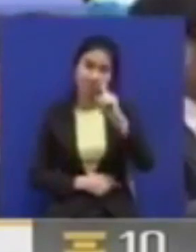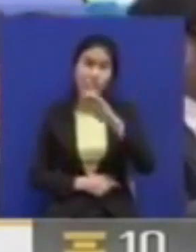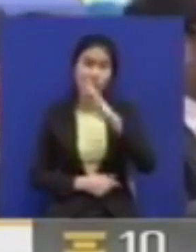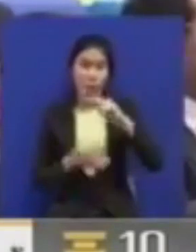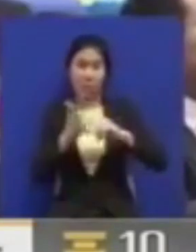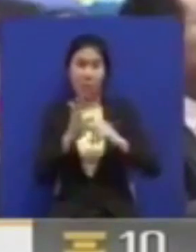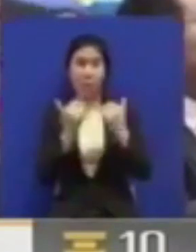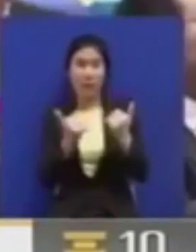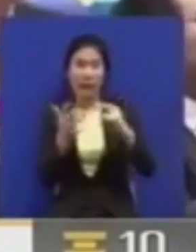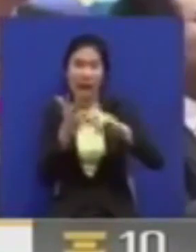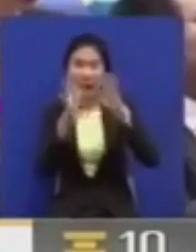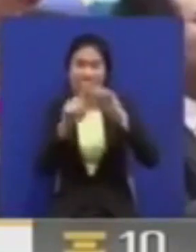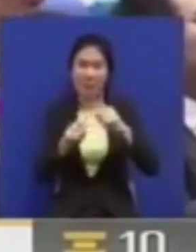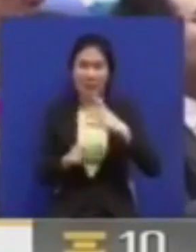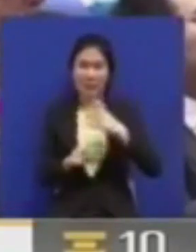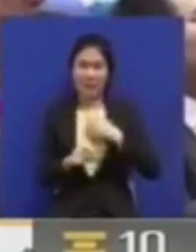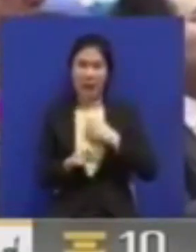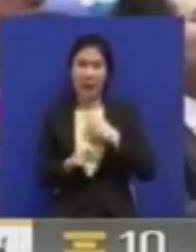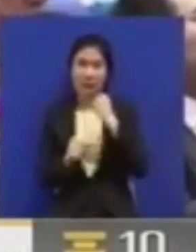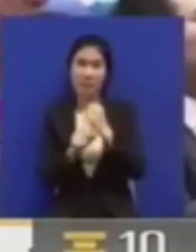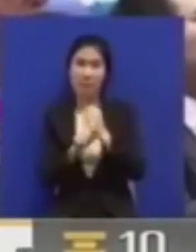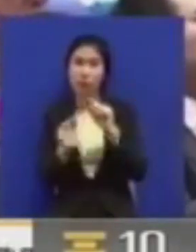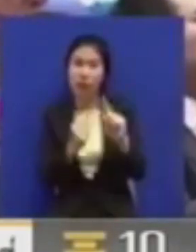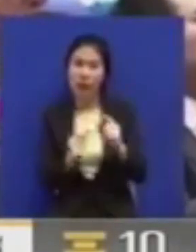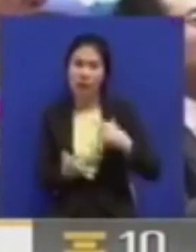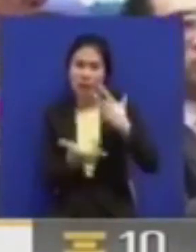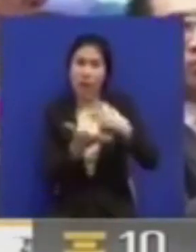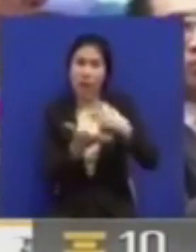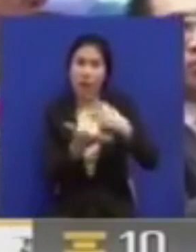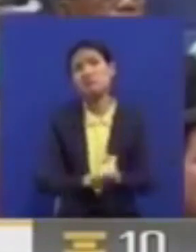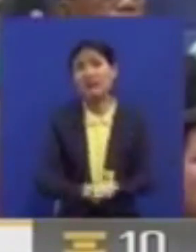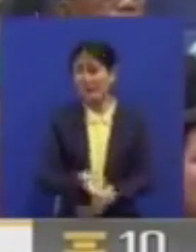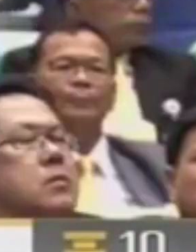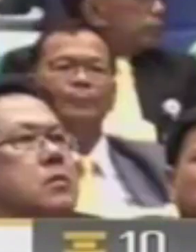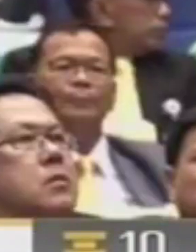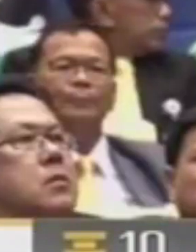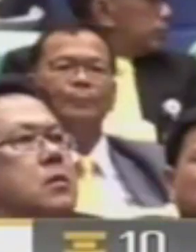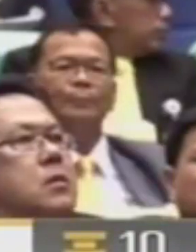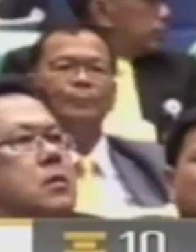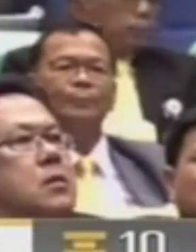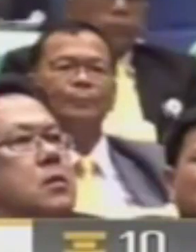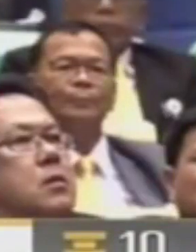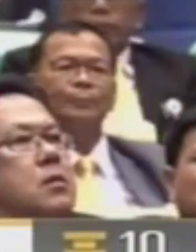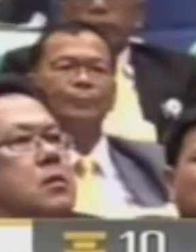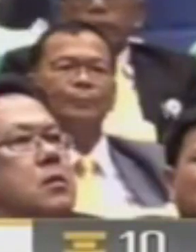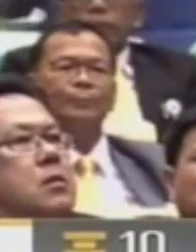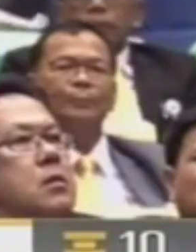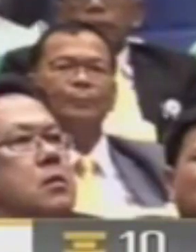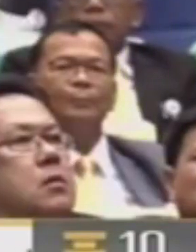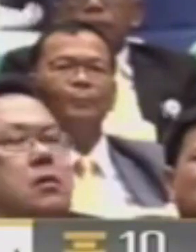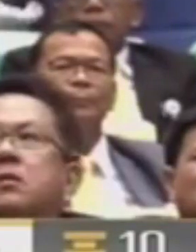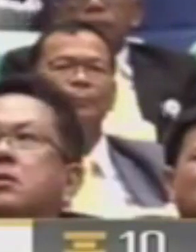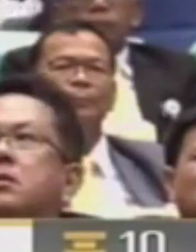ให้เลื่อนการเลือกประธานสภานะออกมาบอกว่าได้ขออนุญาตกับพรรคกับผู้ใหญ่ภายในพรรคแล้วว่าการงดออกเสียงเป็นเรื่องของเ